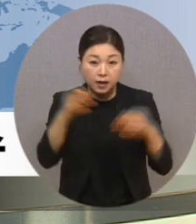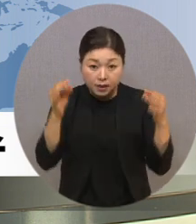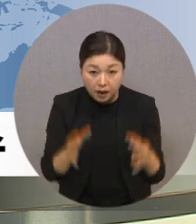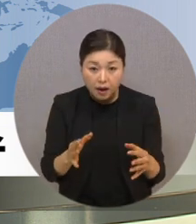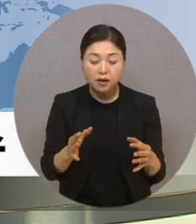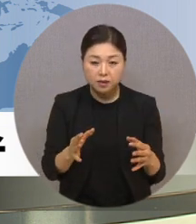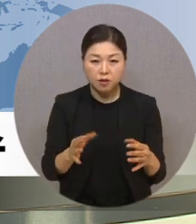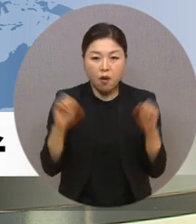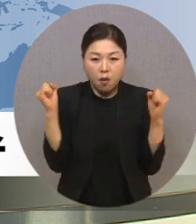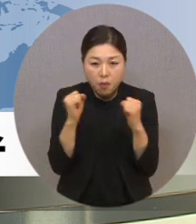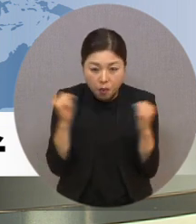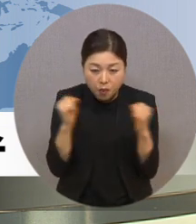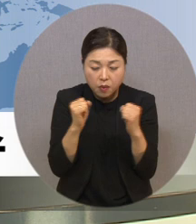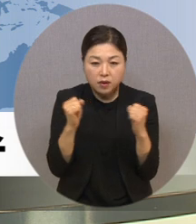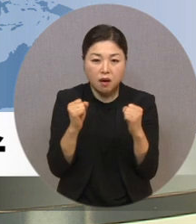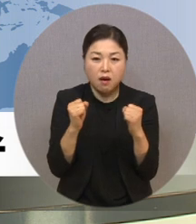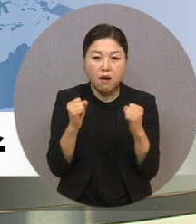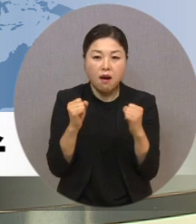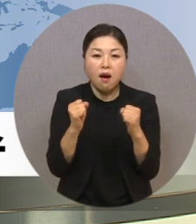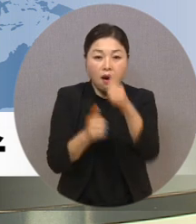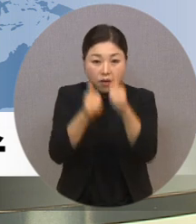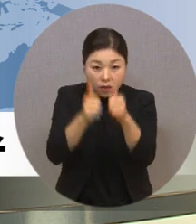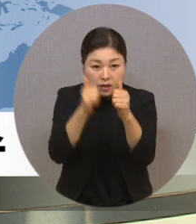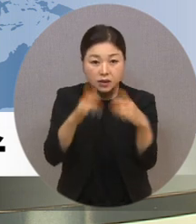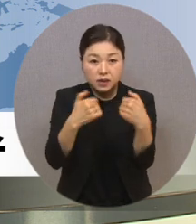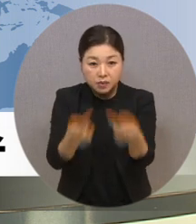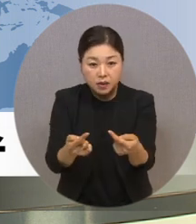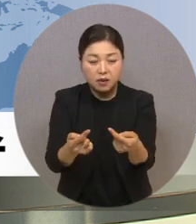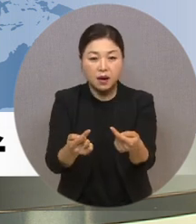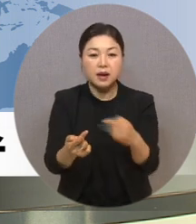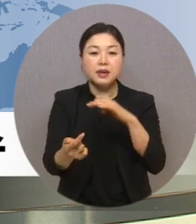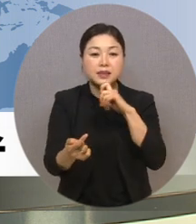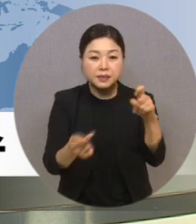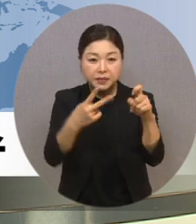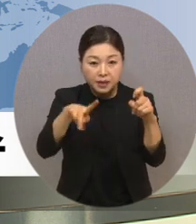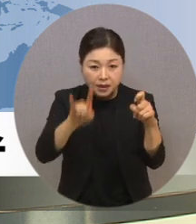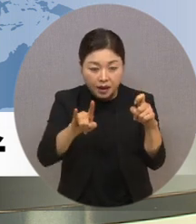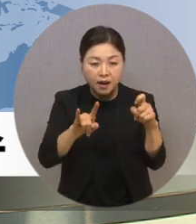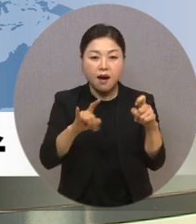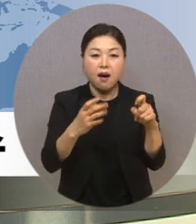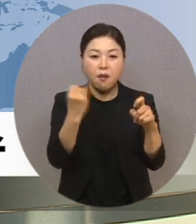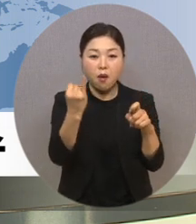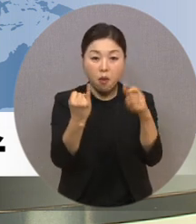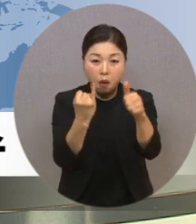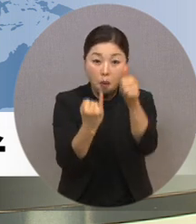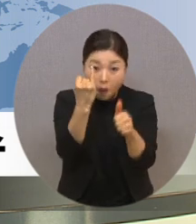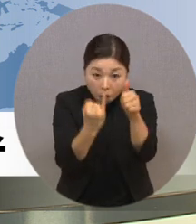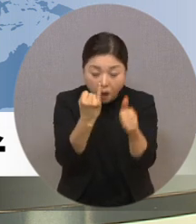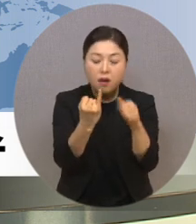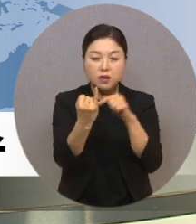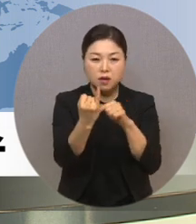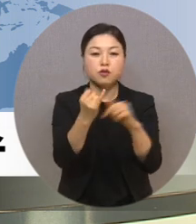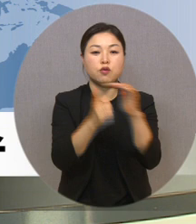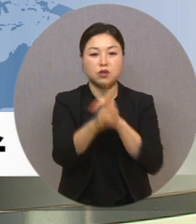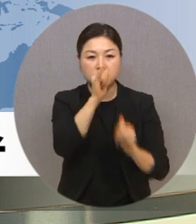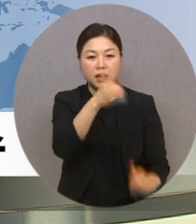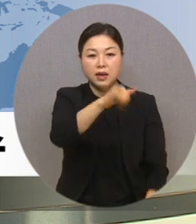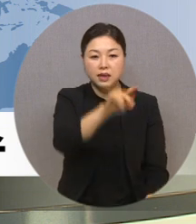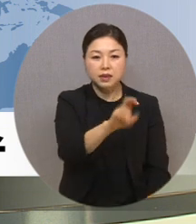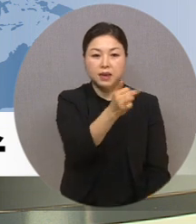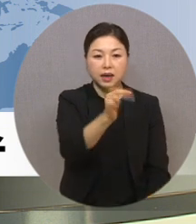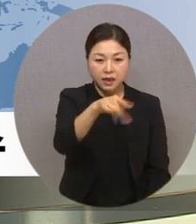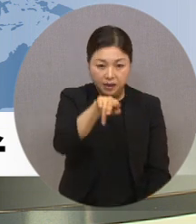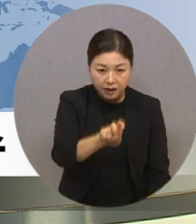체전까지 출전한 10대 남매 선수가 있는데요 서로에게 가장 큰 힘이 되어주고 있다는 김하람 김하은